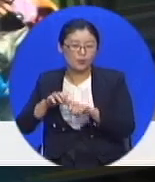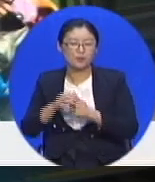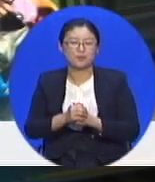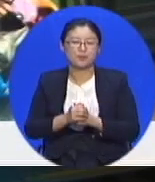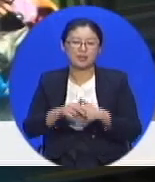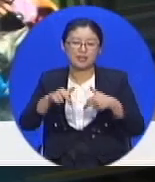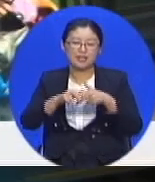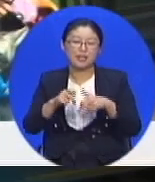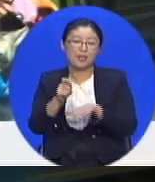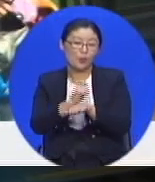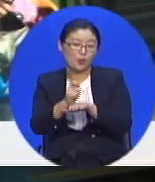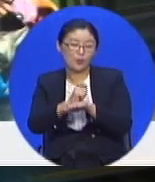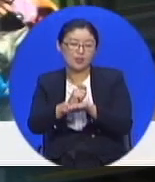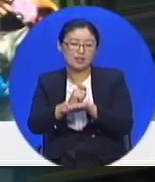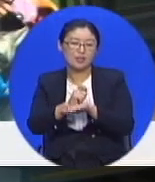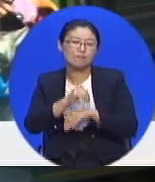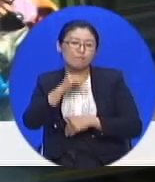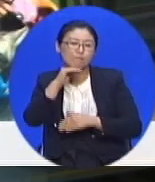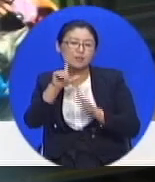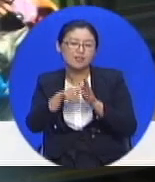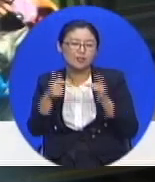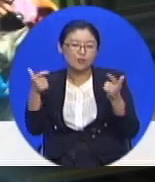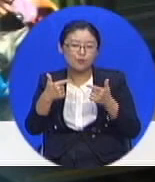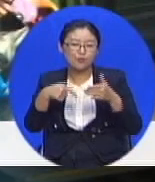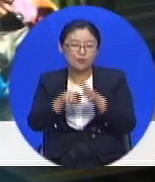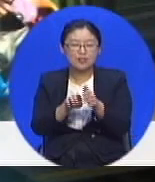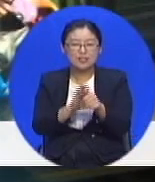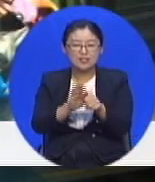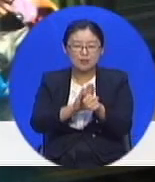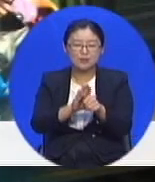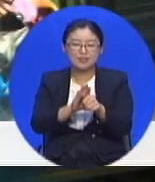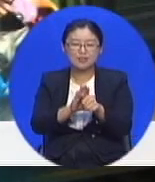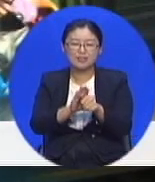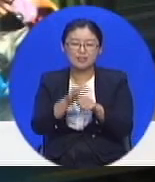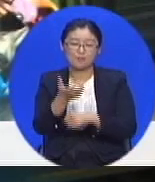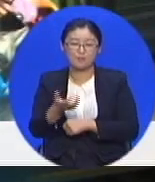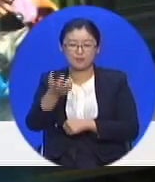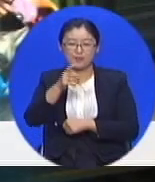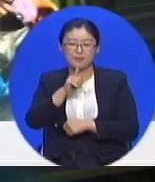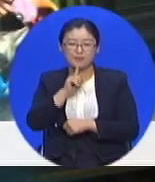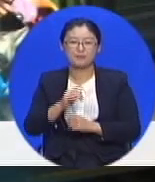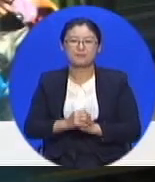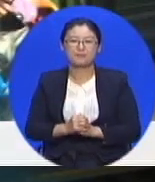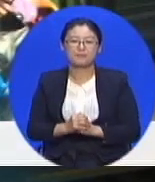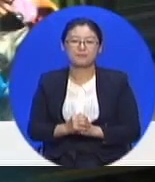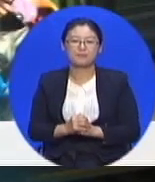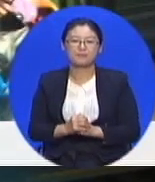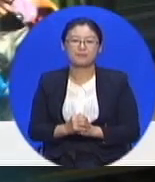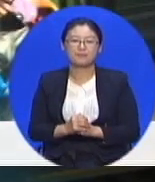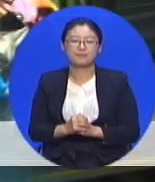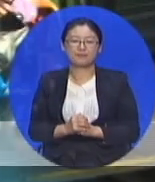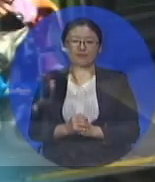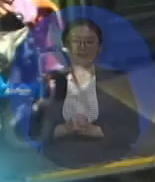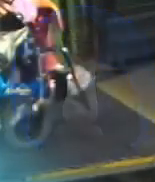장애인 콜택시의 대기 시간을 줄일 수 있도록 서비스의 양과 질을 높인다는 계획입니다. 정유린